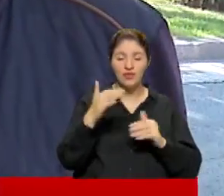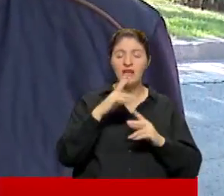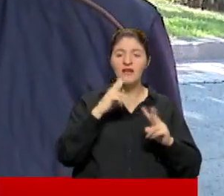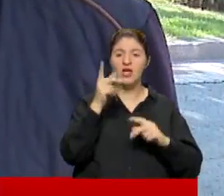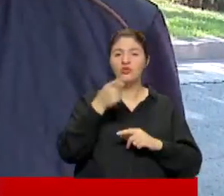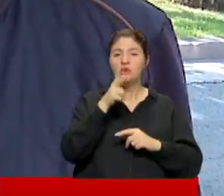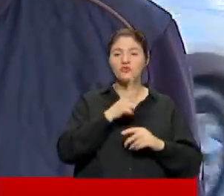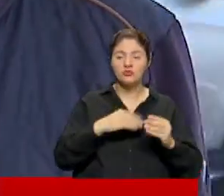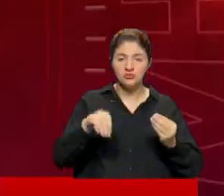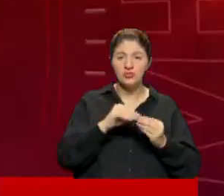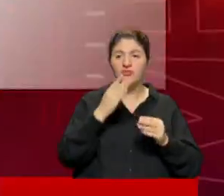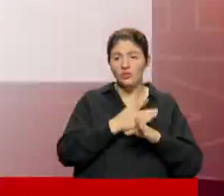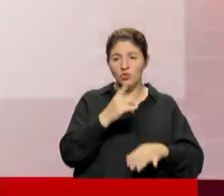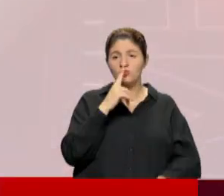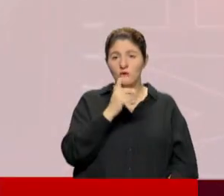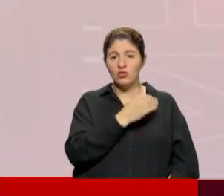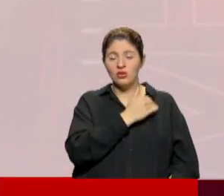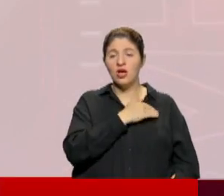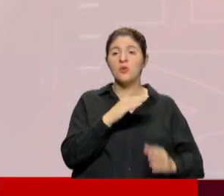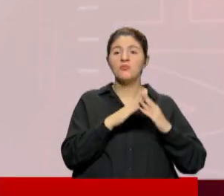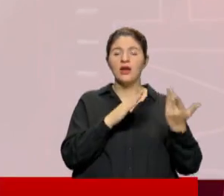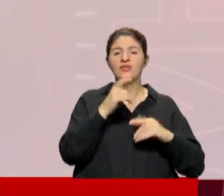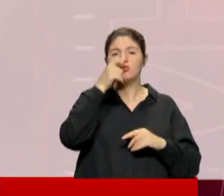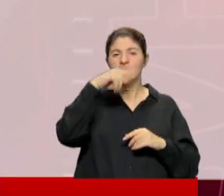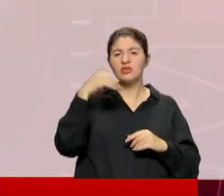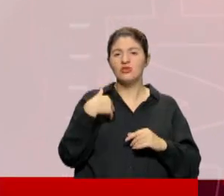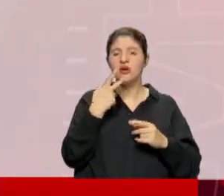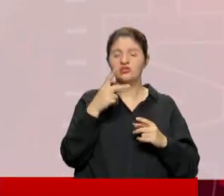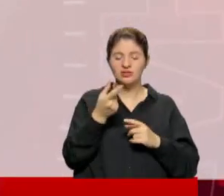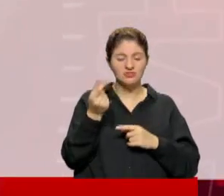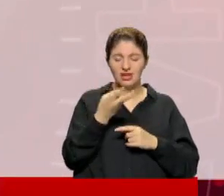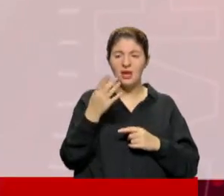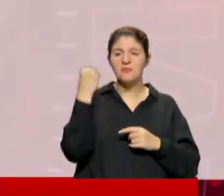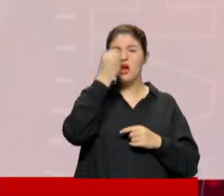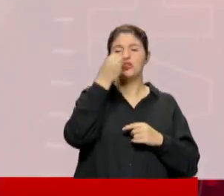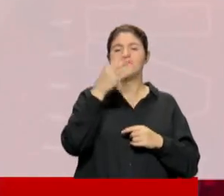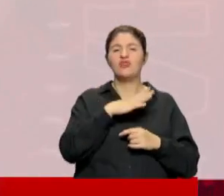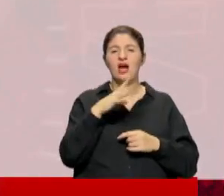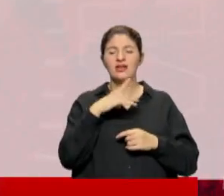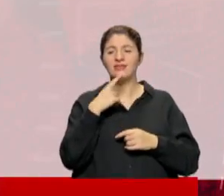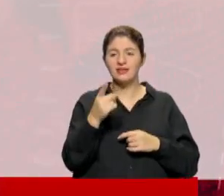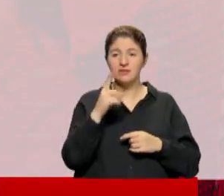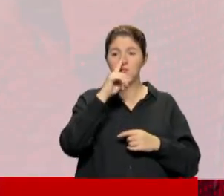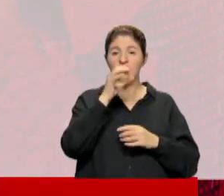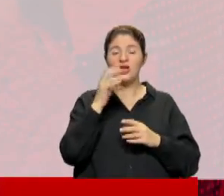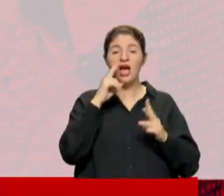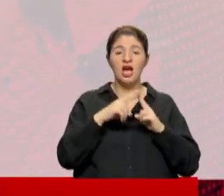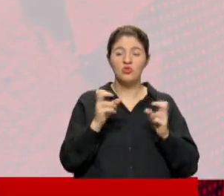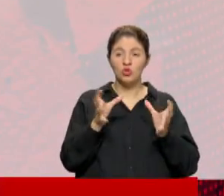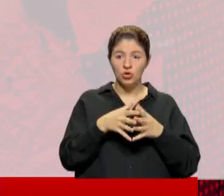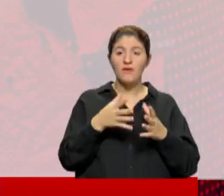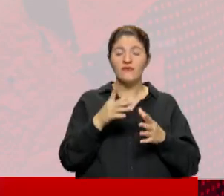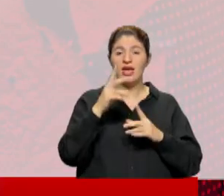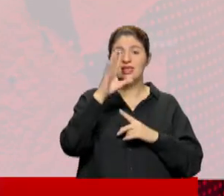aşmış durumda vatandaş onu soruyor muhalefet tüik'in açıkladığı enflasyon rakamları makyajlı derken bağımsız araştırma grubu enak ve